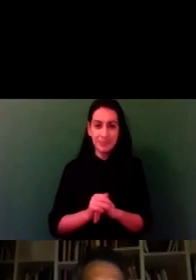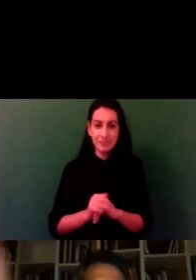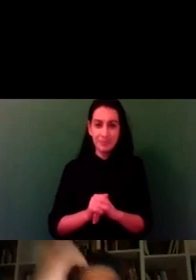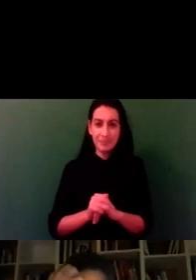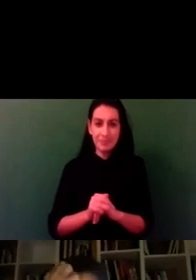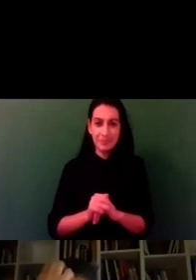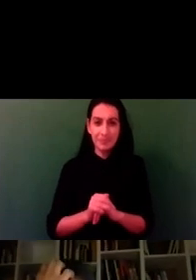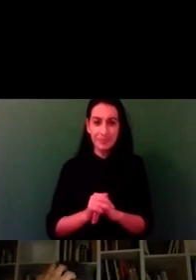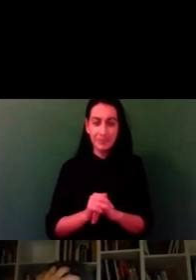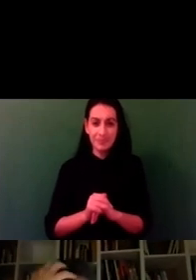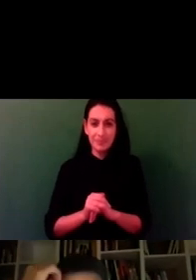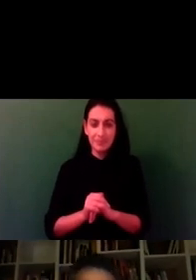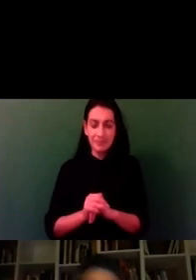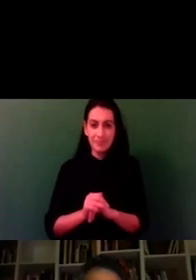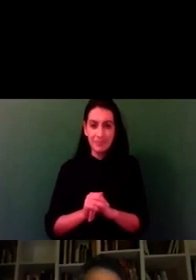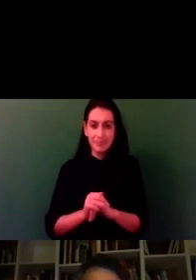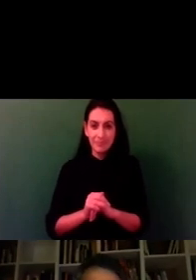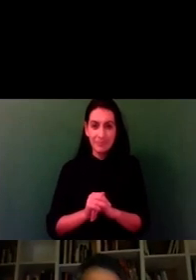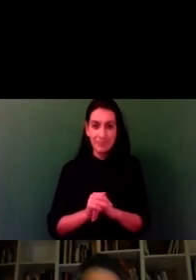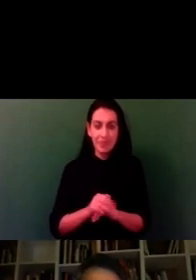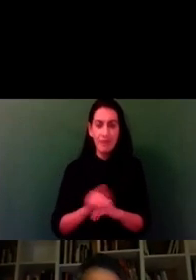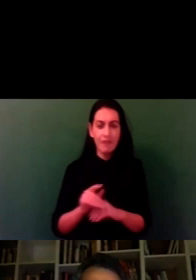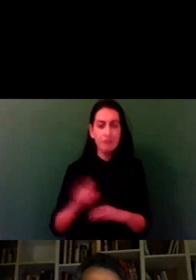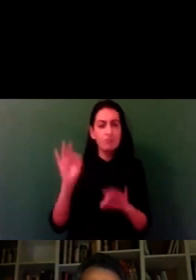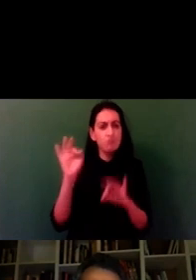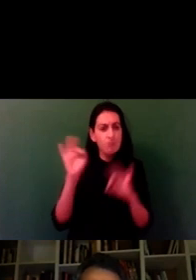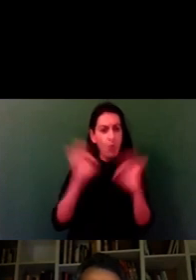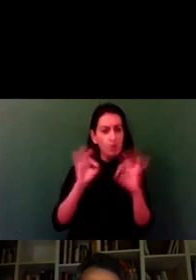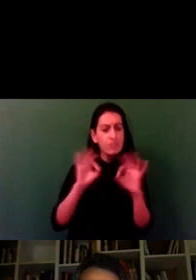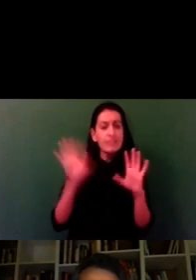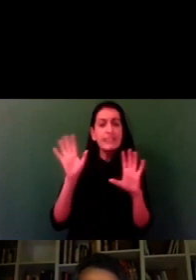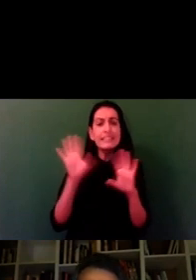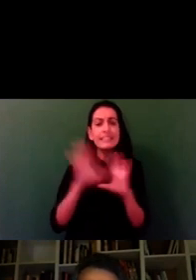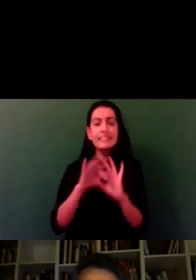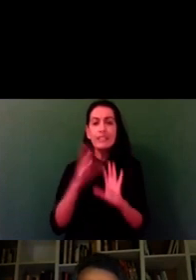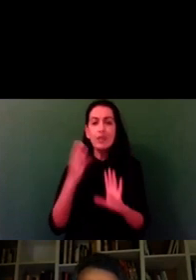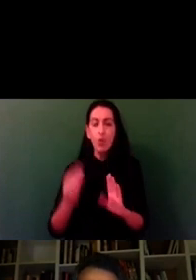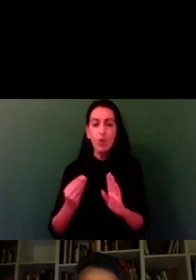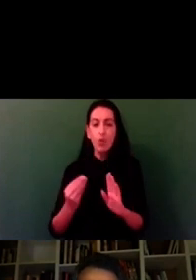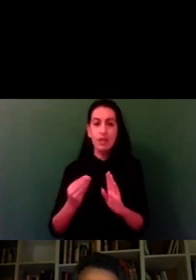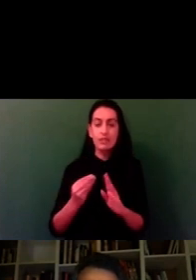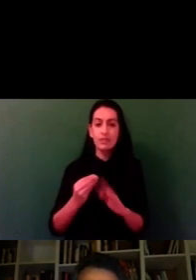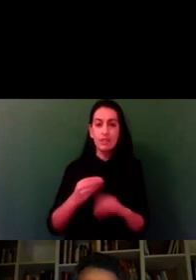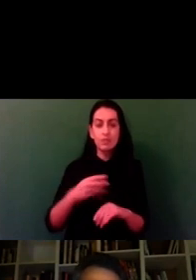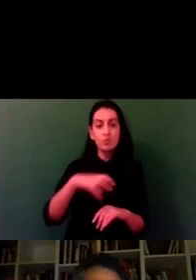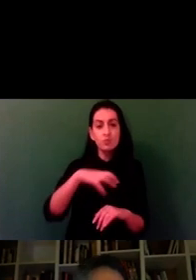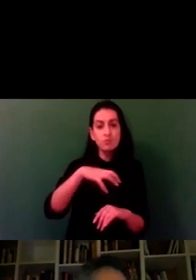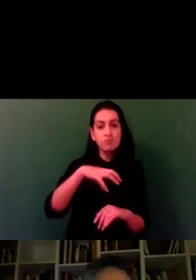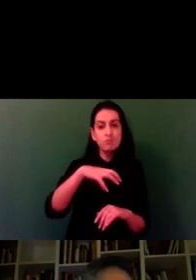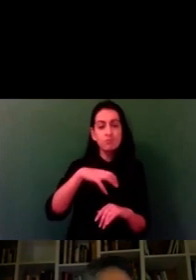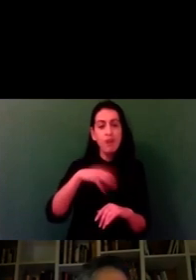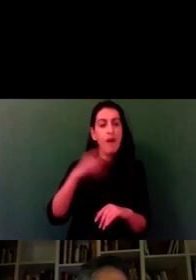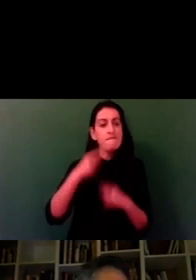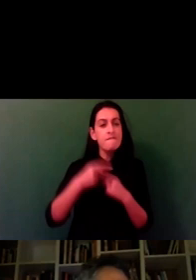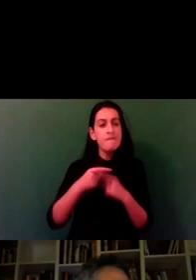kendini bulabiliyor. Ve ölçek meselesine ek olarak da yani kademelendirmenin de ben önemli olduğunu düşünüyorum. Çünkü